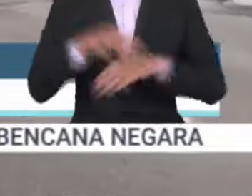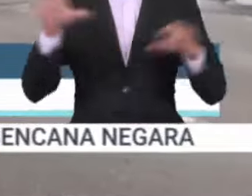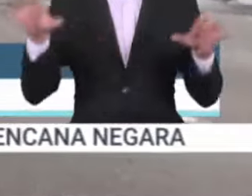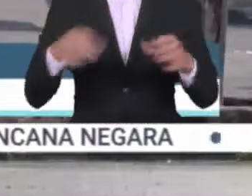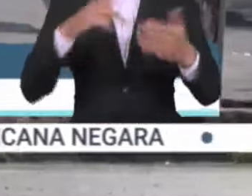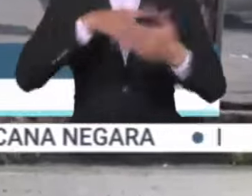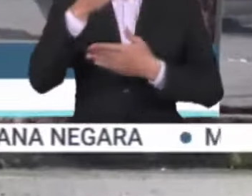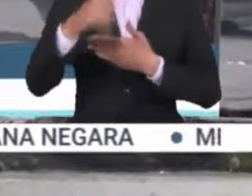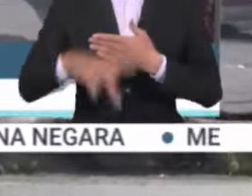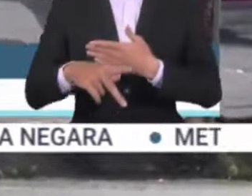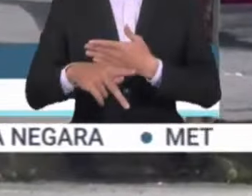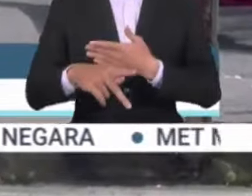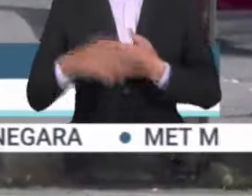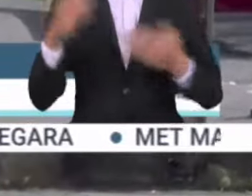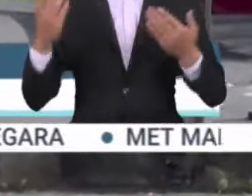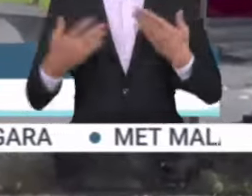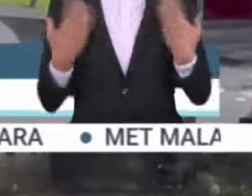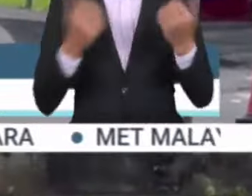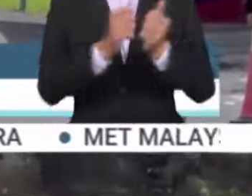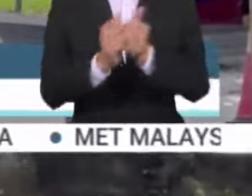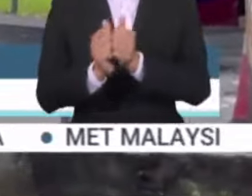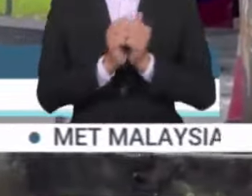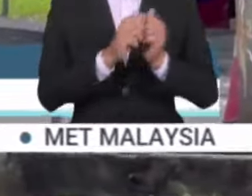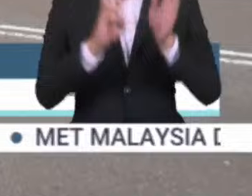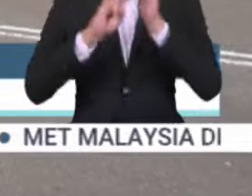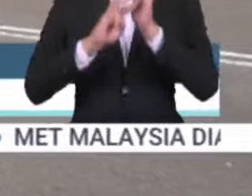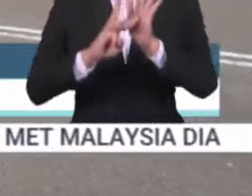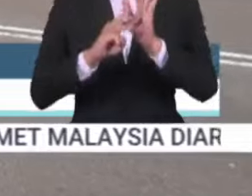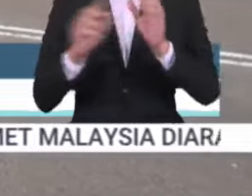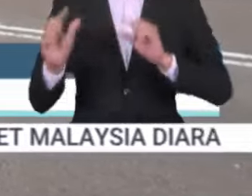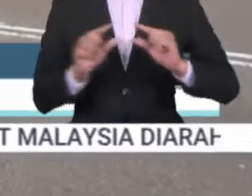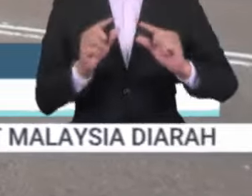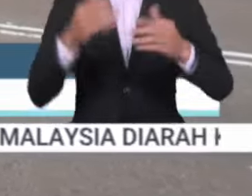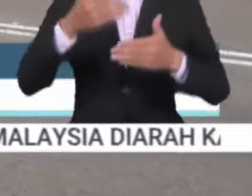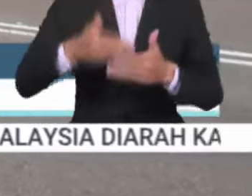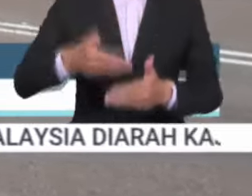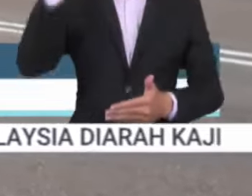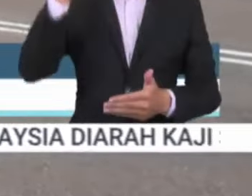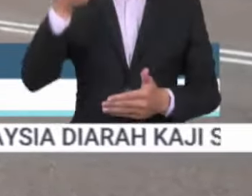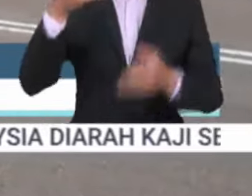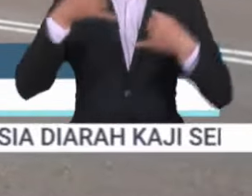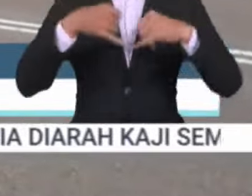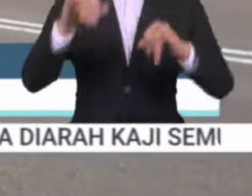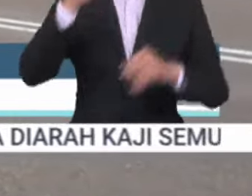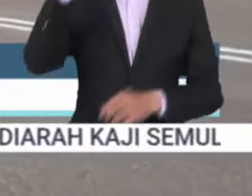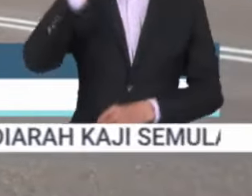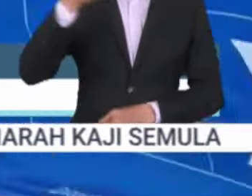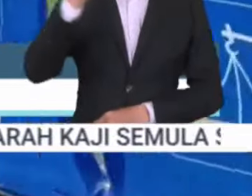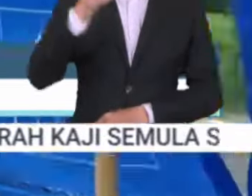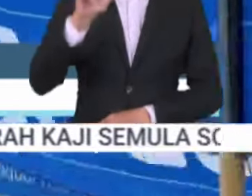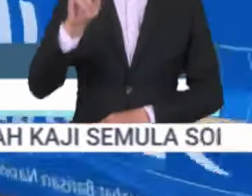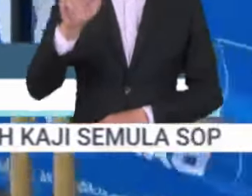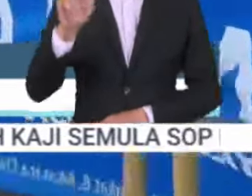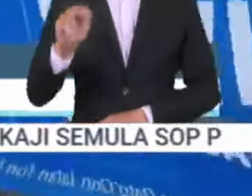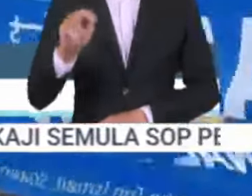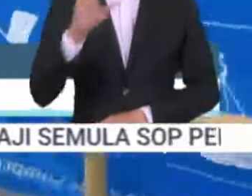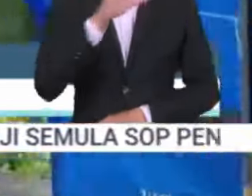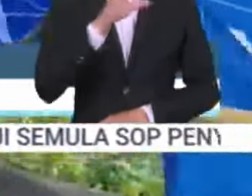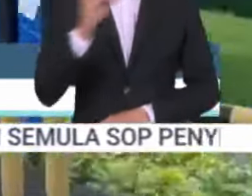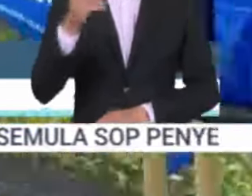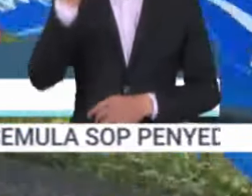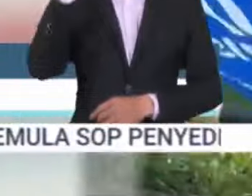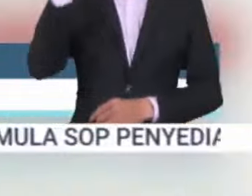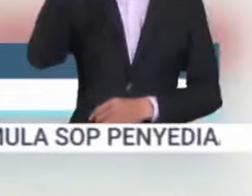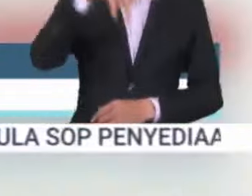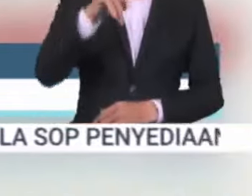dengan mengadakan program ramah mesra bersama calon di bilik gerakan Wisma Sekaran Jalan Haji Manan. Sementara itu, bagi calon